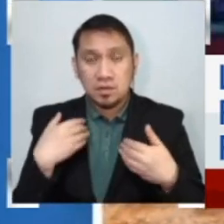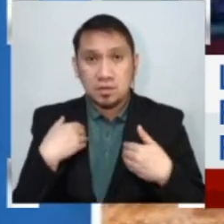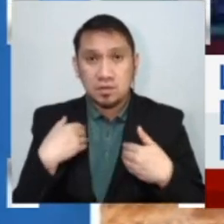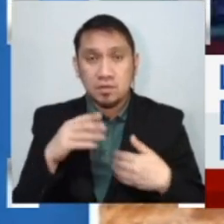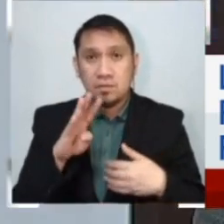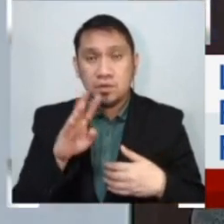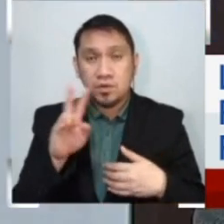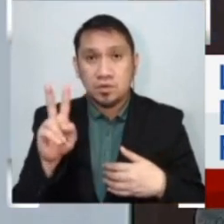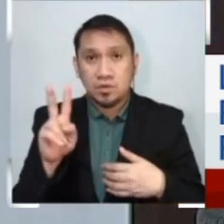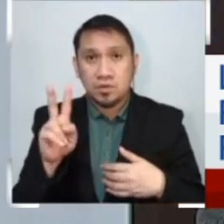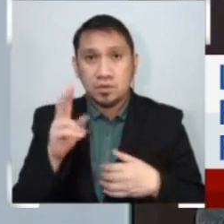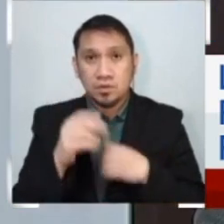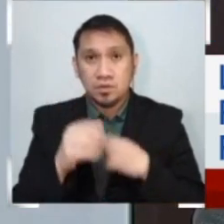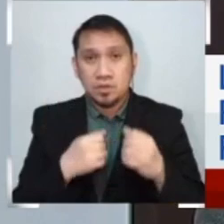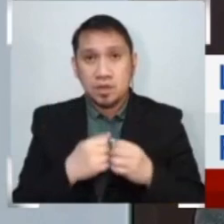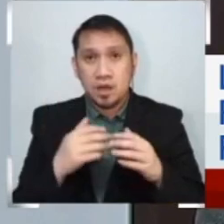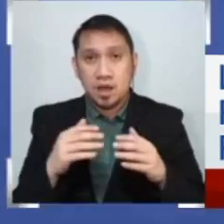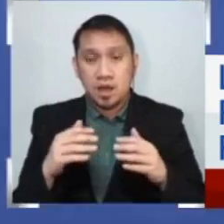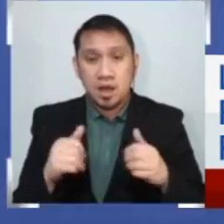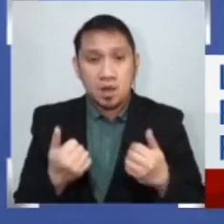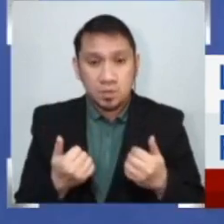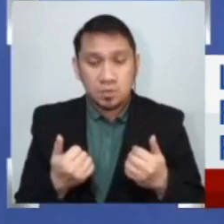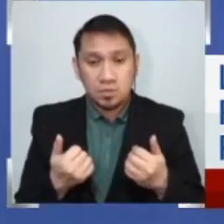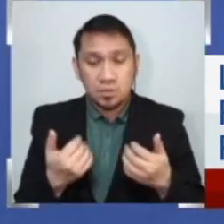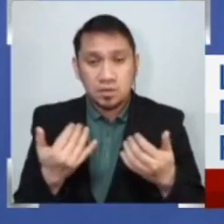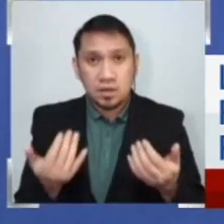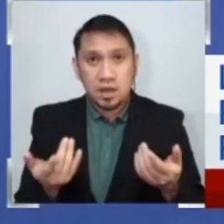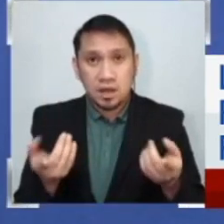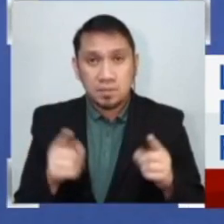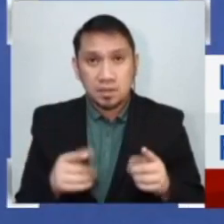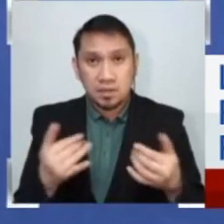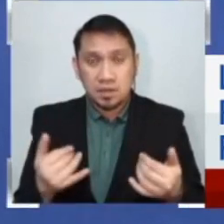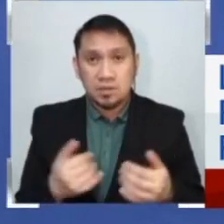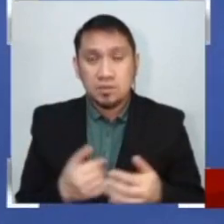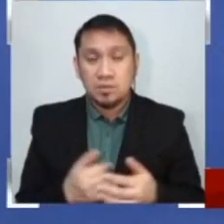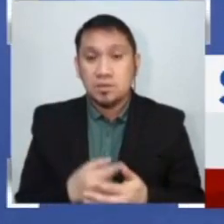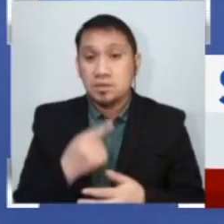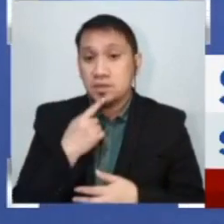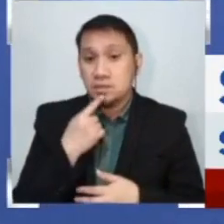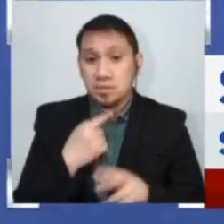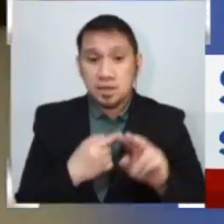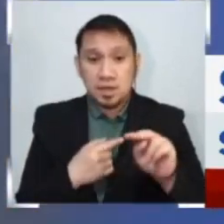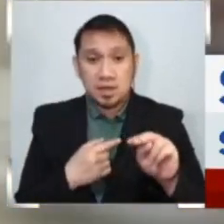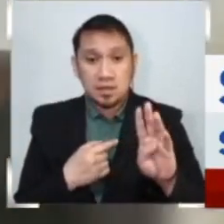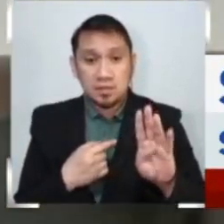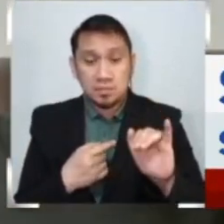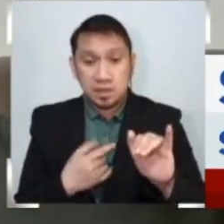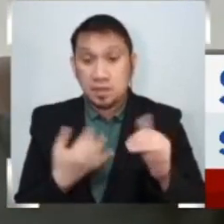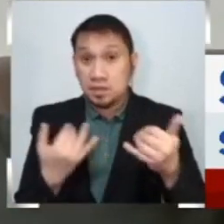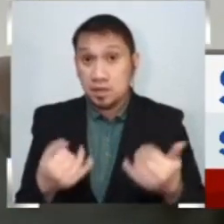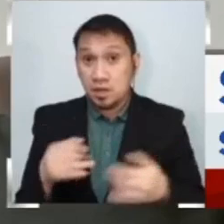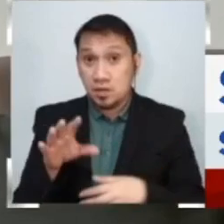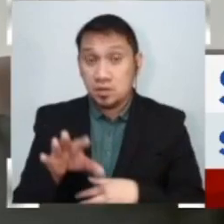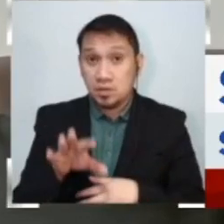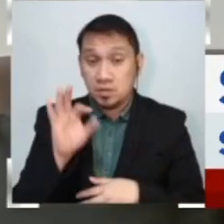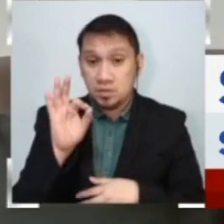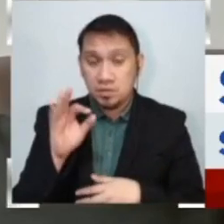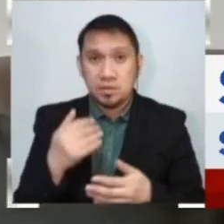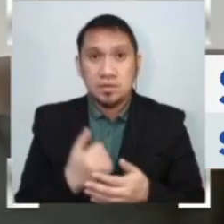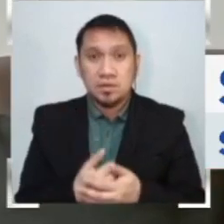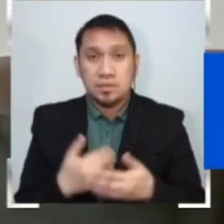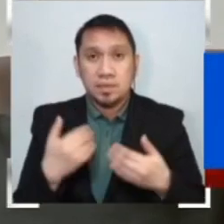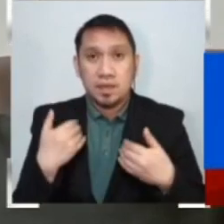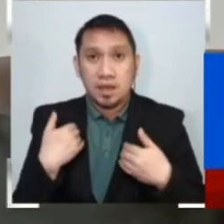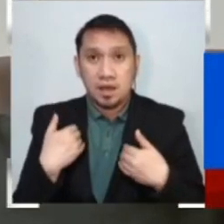lang? Malinis po ang konsensya ko. Pero ayon sa NBI, ang kanilang natuklasan, maglalagay lang sila ng tarpaulin,